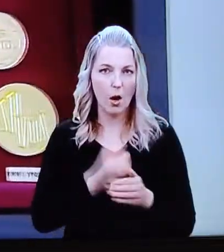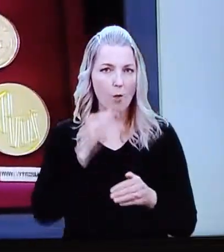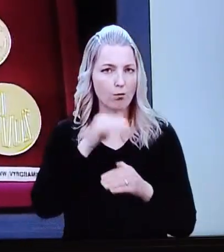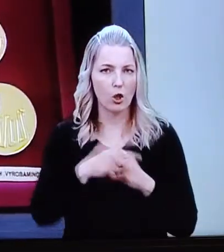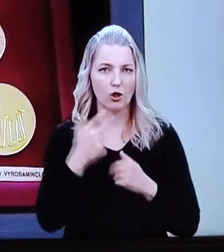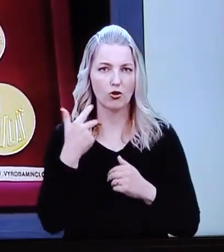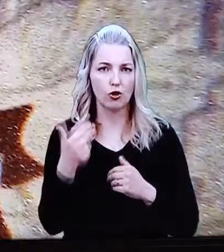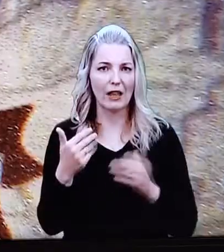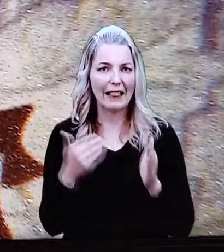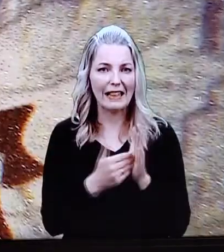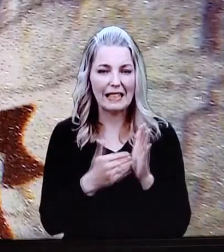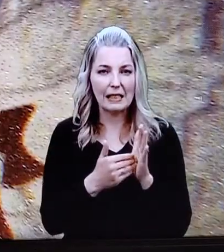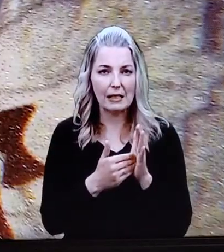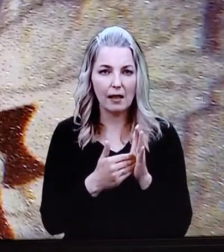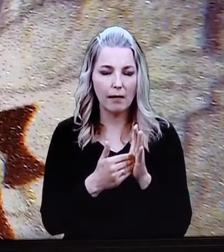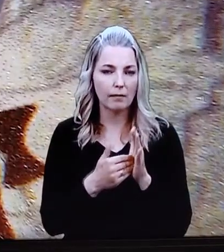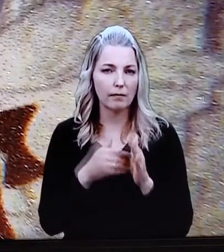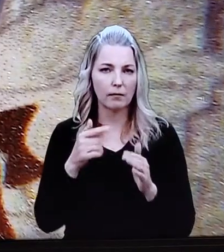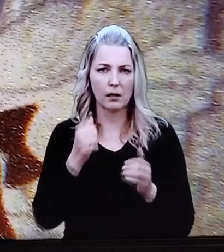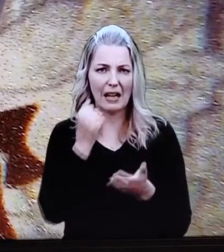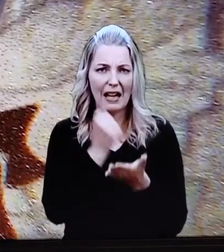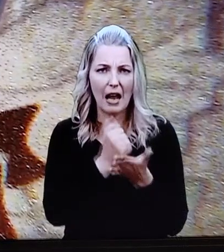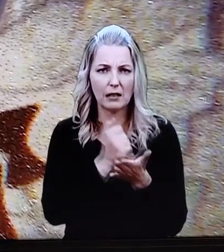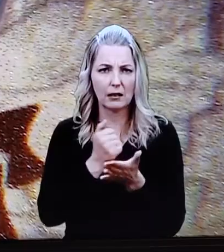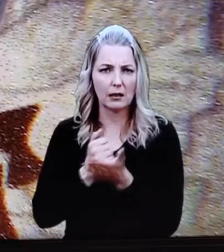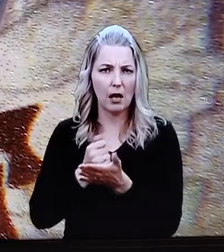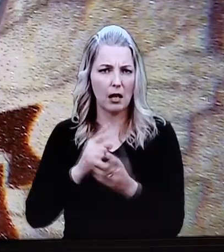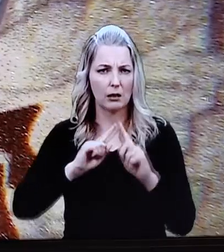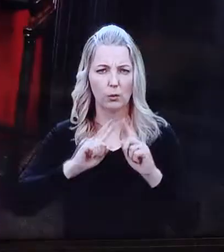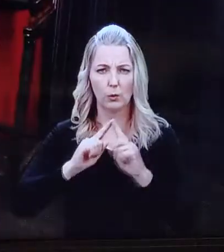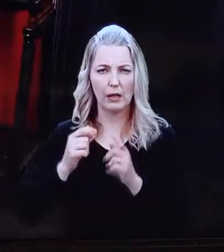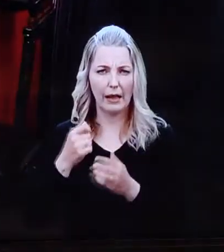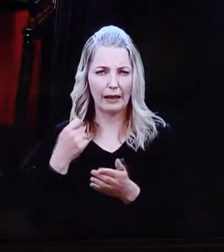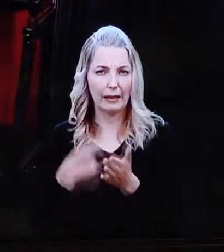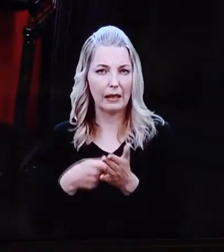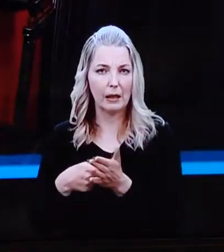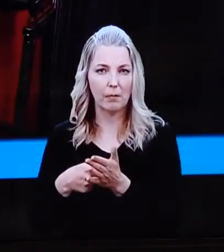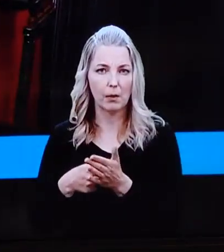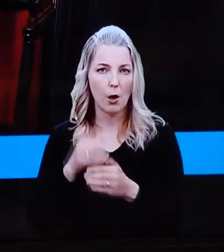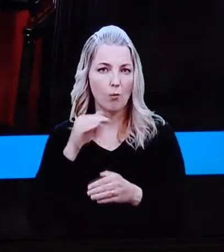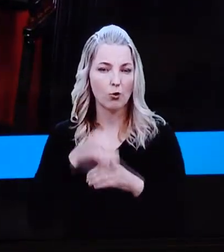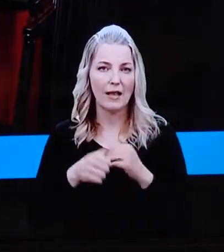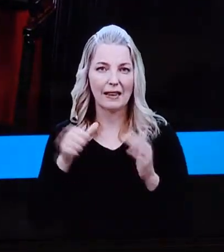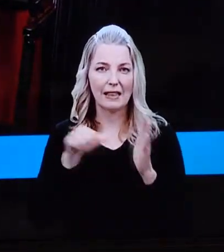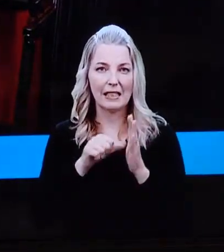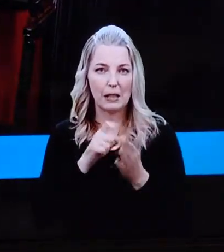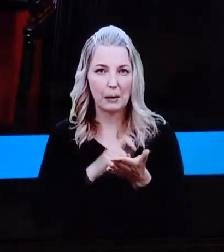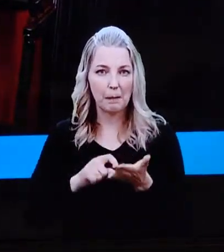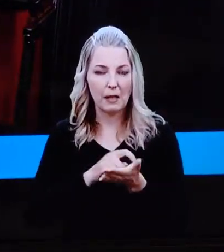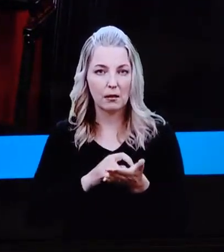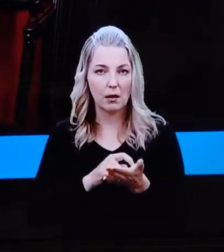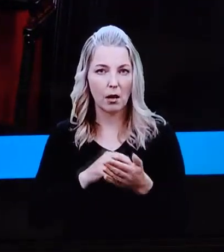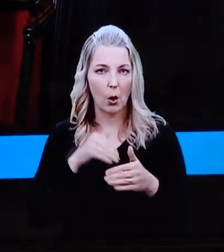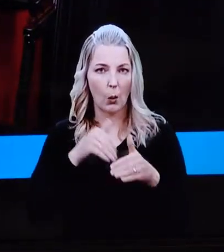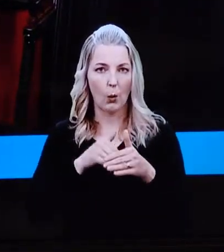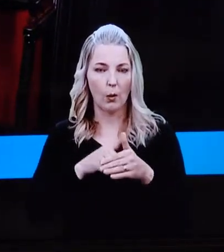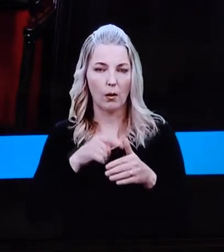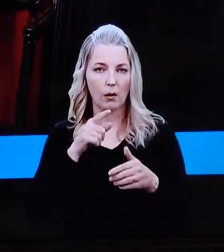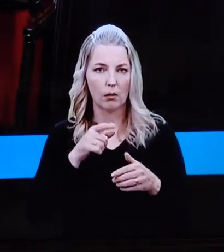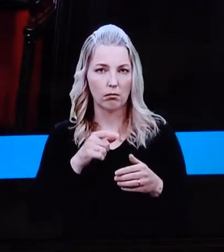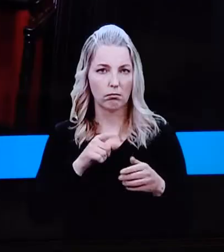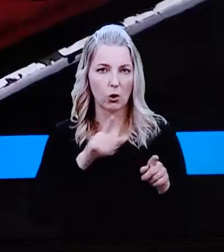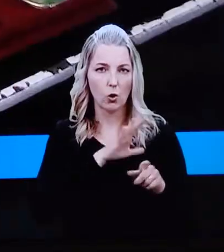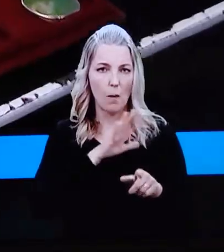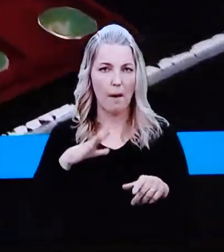razníků. Ročně vyrobí v průměru 100 000 mincí. Stroj se pustí, vloží se tam střížek, nastaví